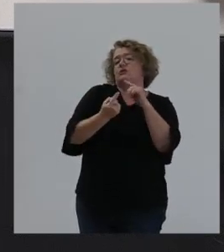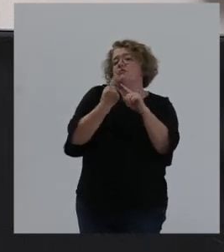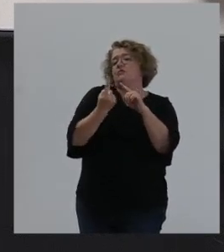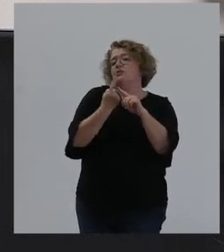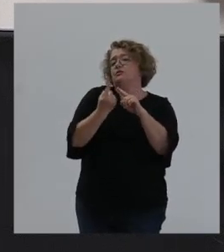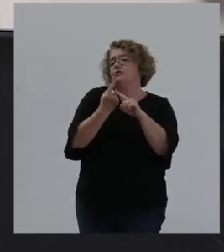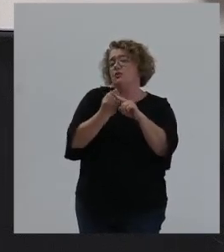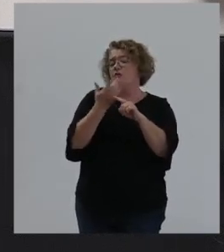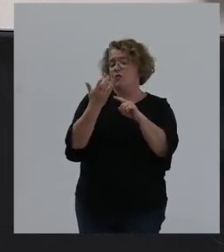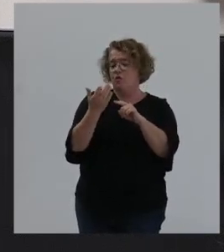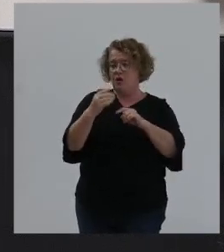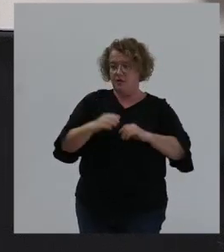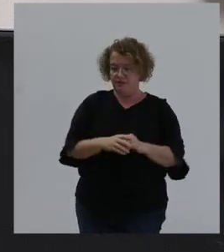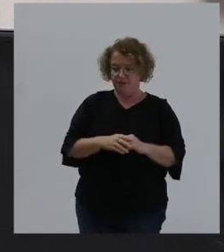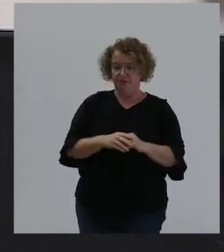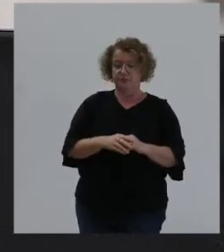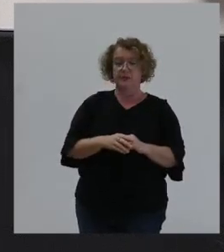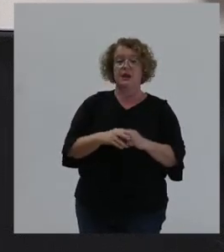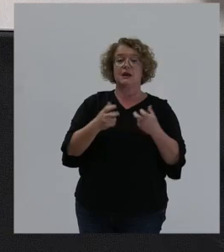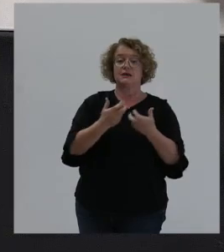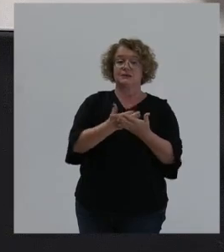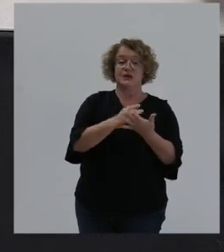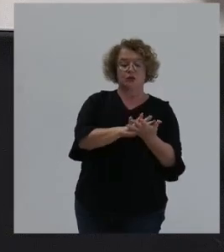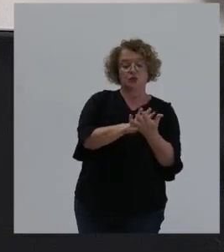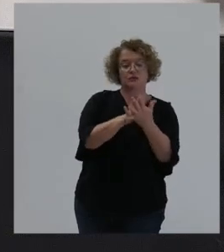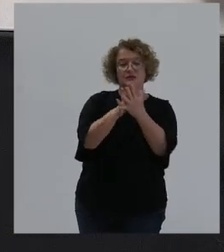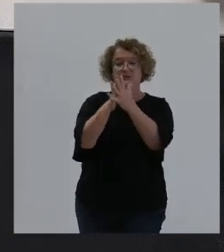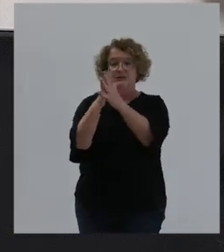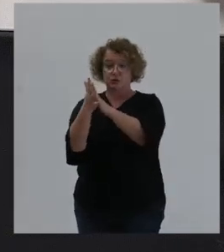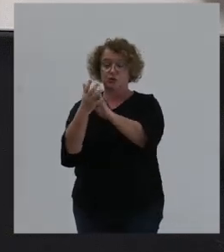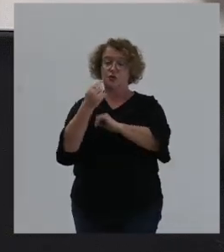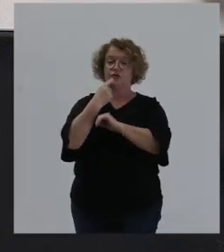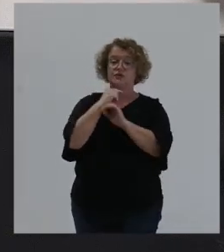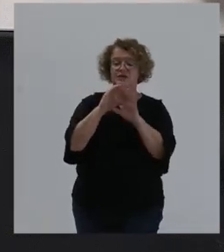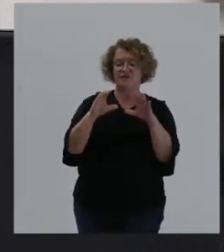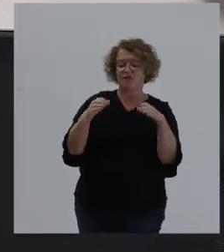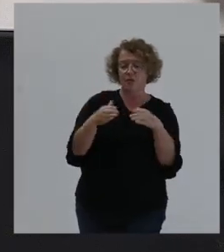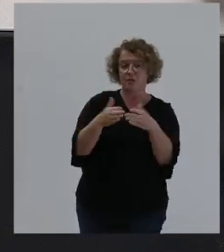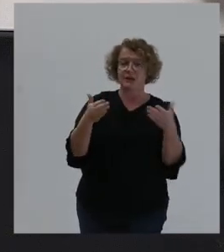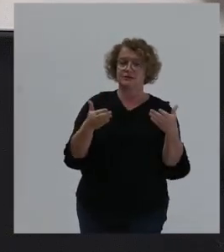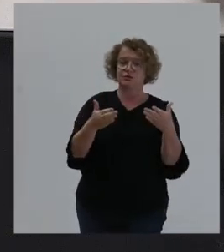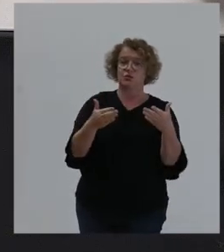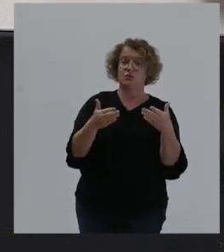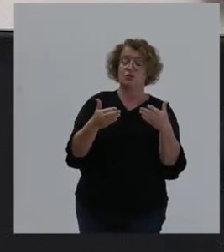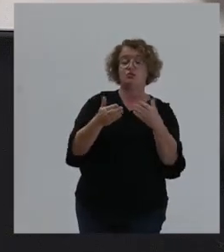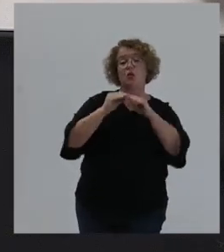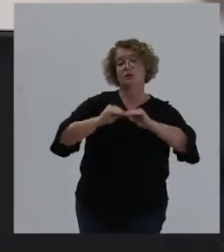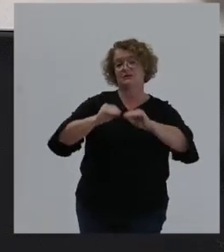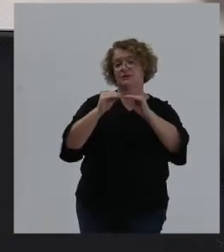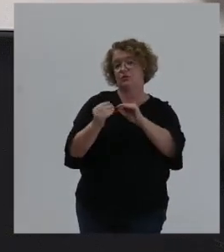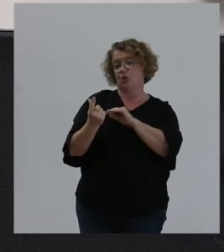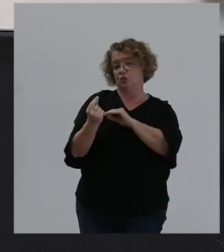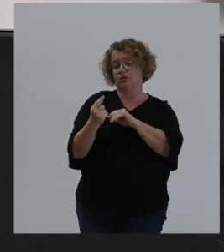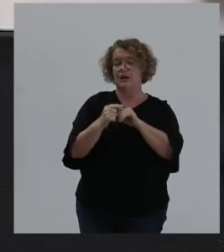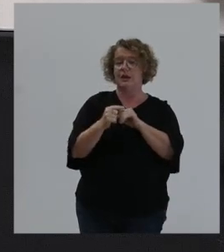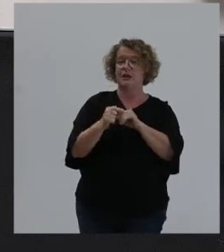un à mettre en avant, c'est celui des transitions. Il faut socler nos formations dans notre formation duelle, les enseignements, fabriquer